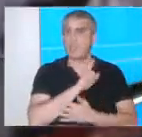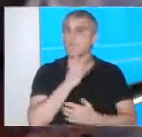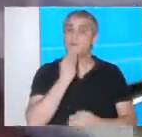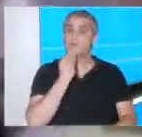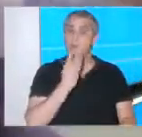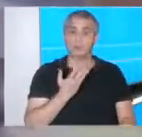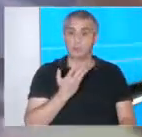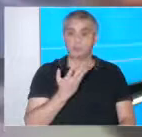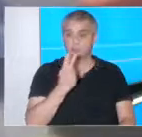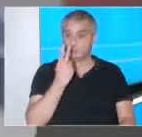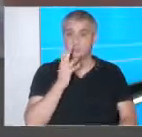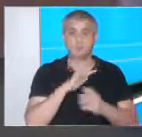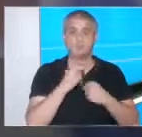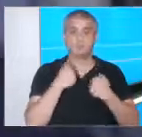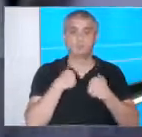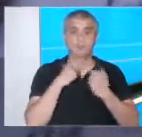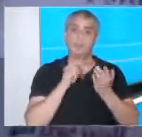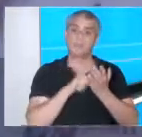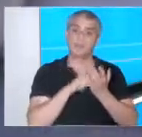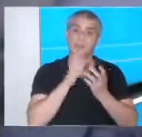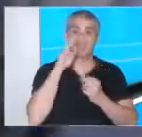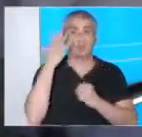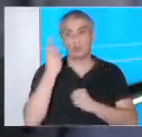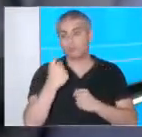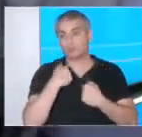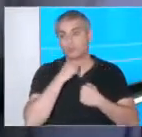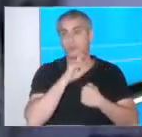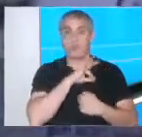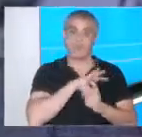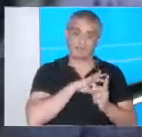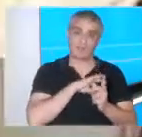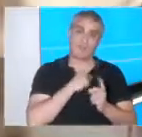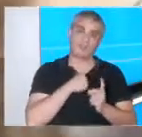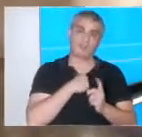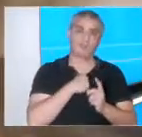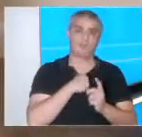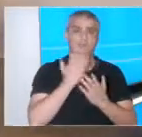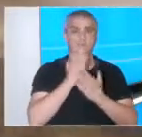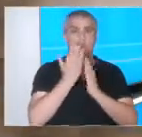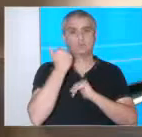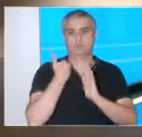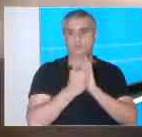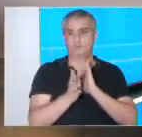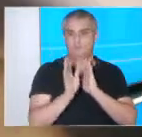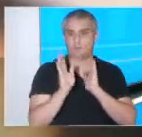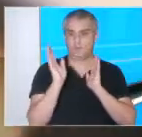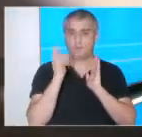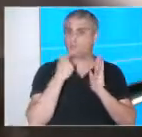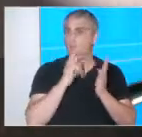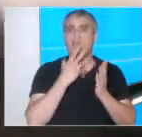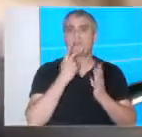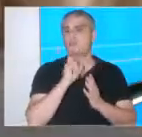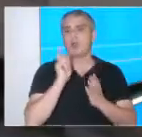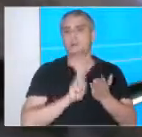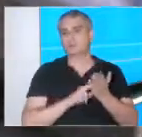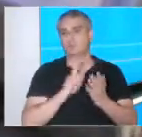ביהדות, מבחינה השקפתית, שאני מאחר ויכול להיות שאני לא ארוויח, אז אני מלכתחילה מבטר. אתה אומר ביהדות, עדיף אני... להיות צודק מאשר חכם,